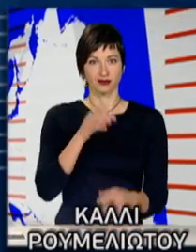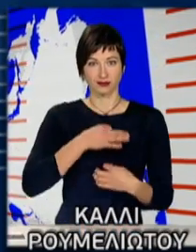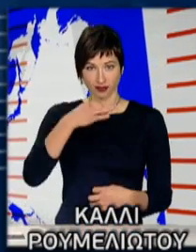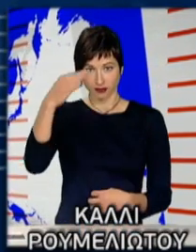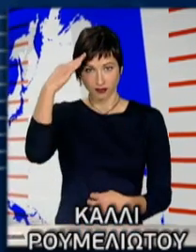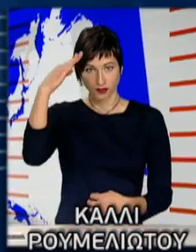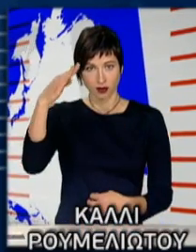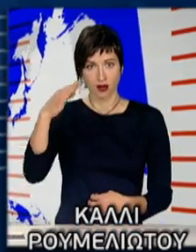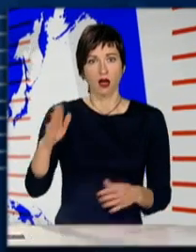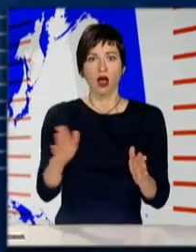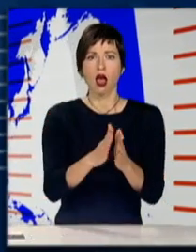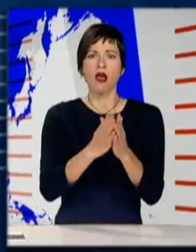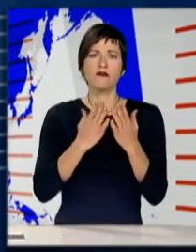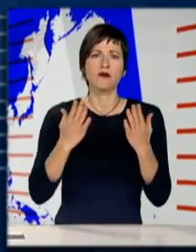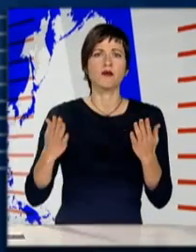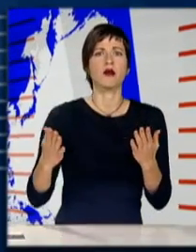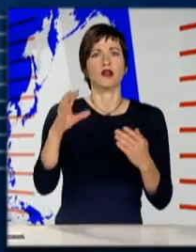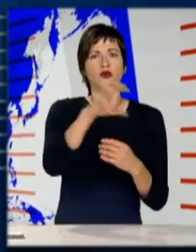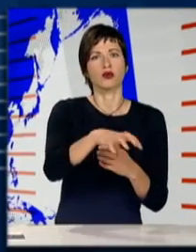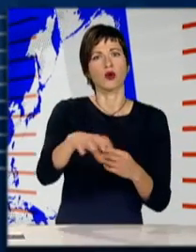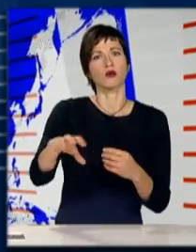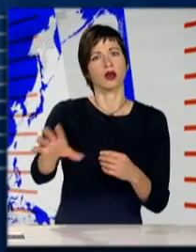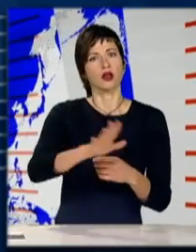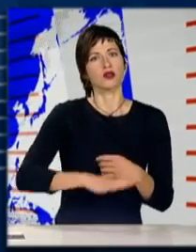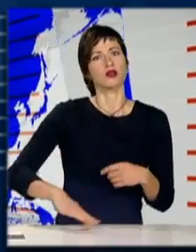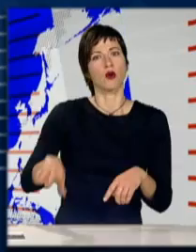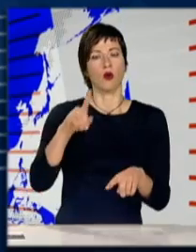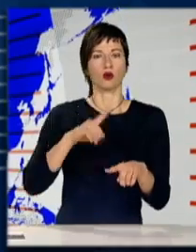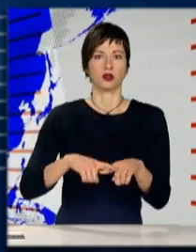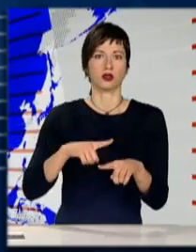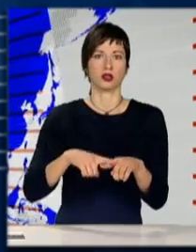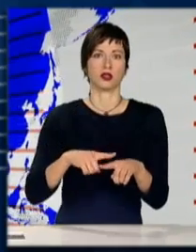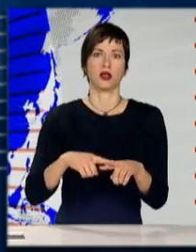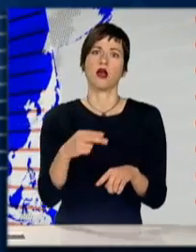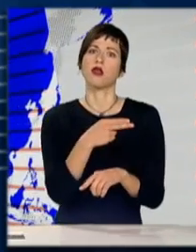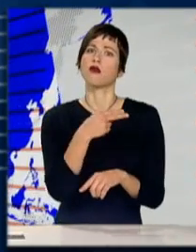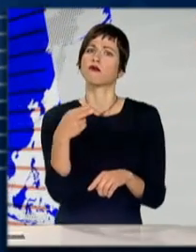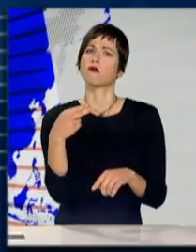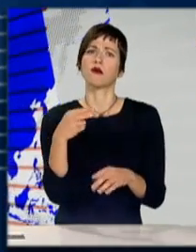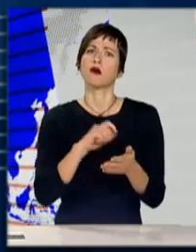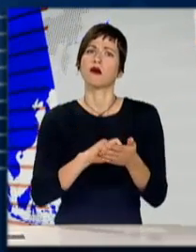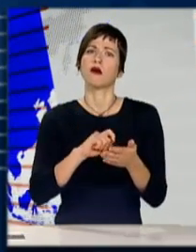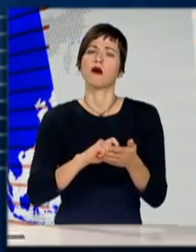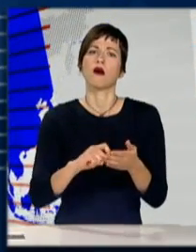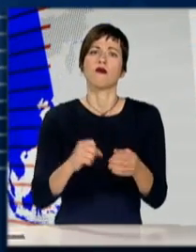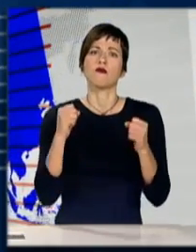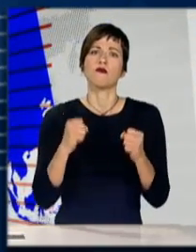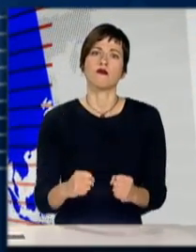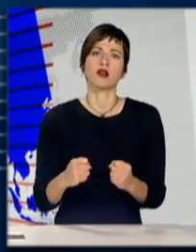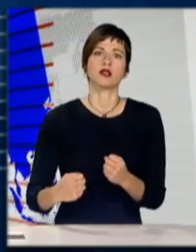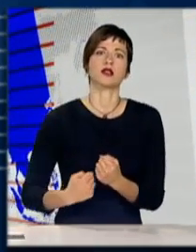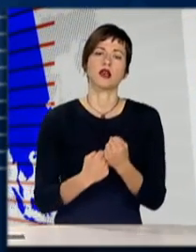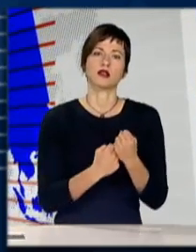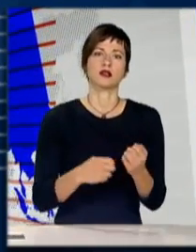Κυρίες και κύριοι, καλησπέρα σας. Με καταιγισμό δημοσιευμάτων από τον τοπικό τύπο Όλης της Ελλάδας έγινε η υποδοχή της πληρωμής